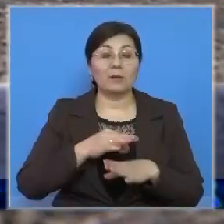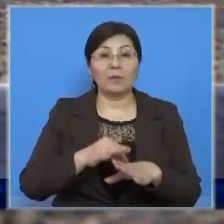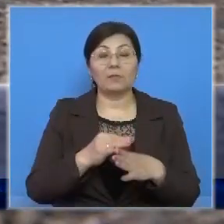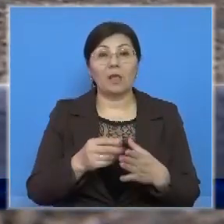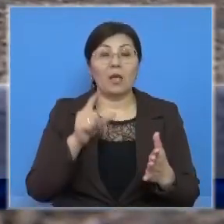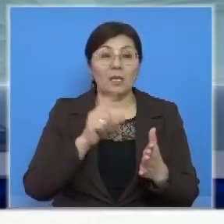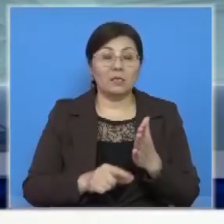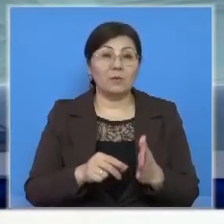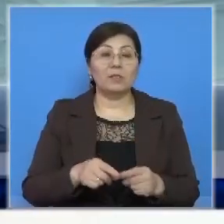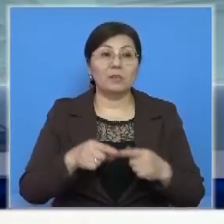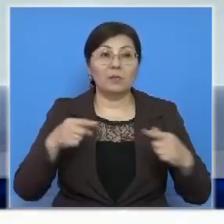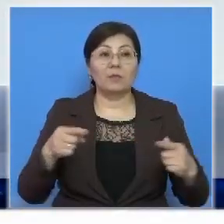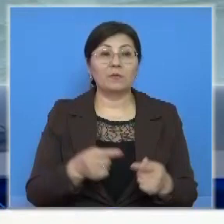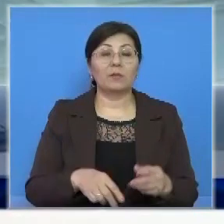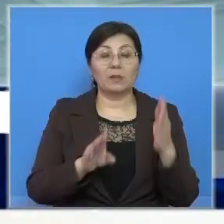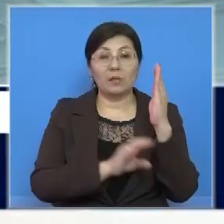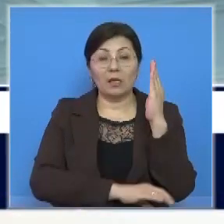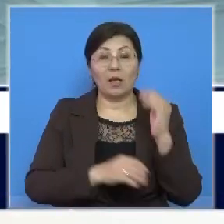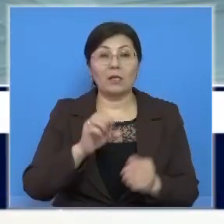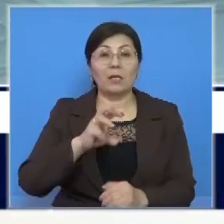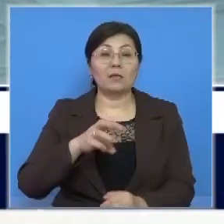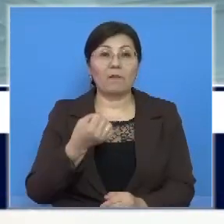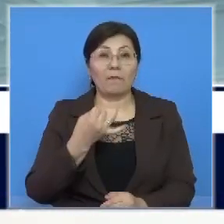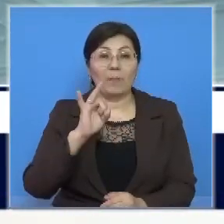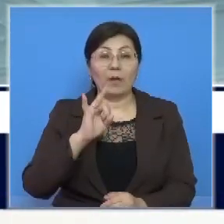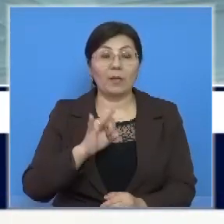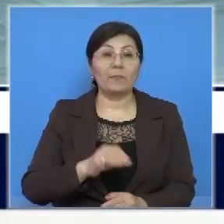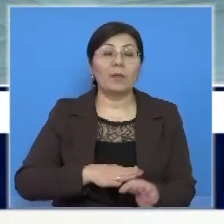70 километров. На конец мая на стадии реализации